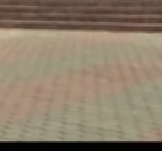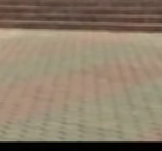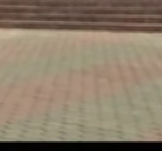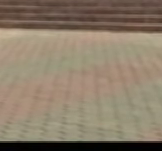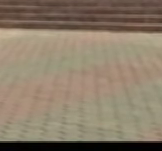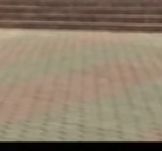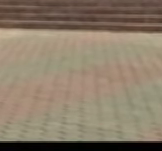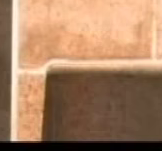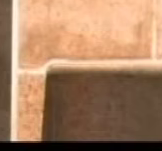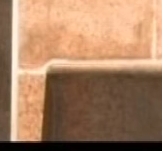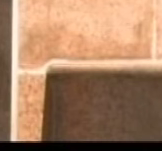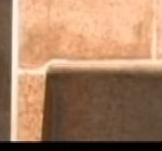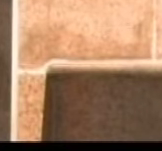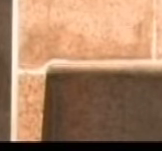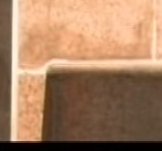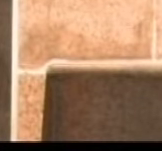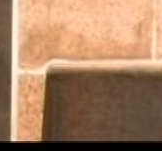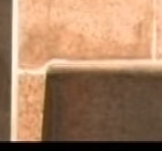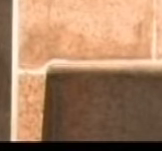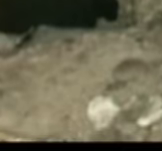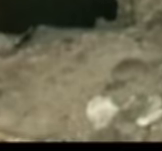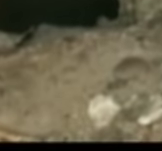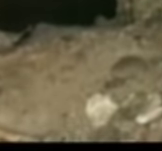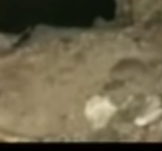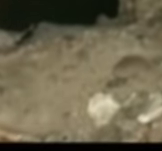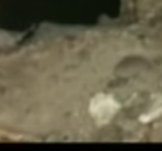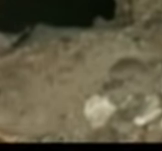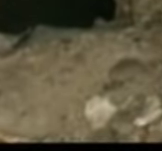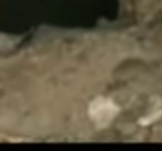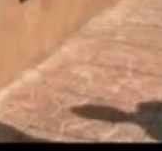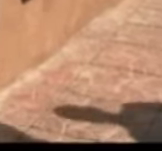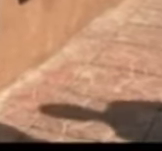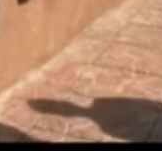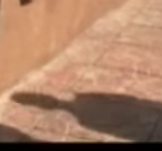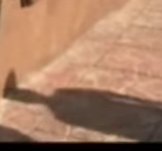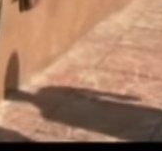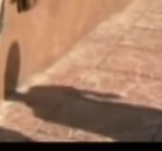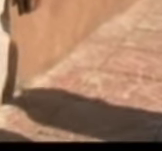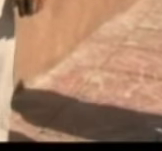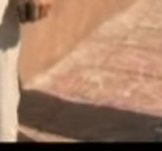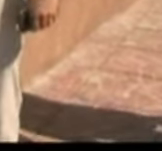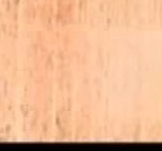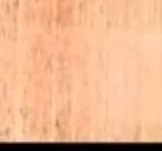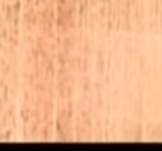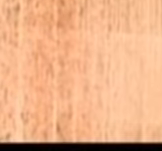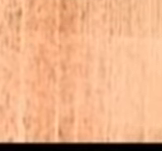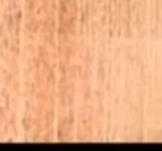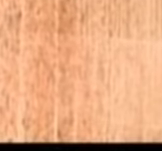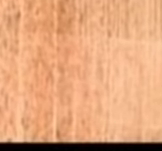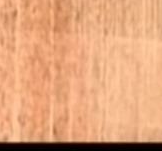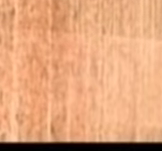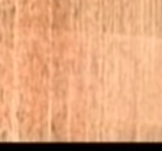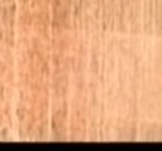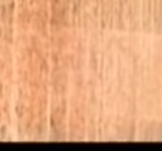Семее временно приостановлена работа каскадного фонтана. Астанинский подрядчик при реконструкции объекта допустил нарушение, которое теперь